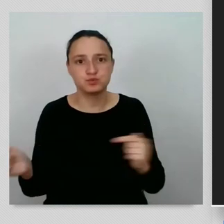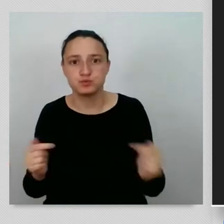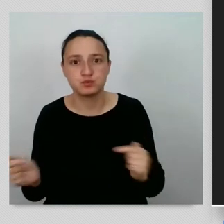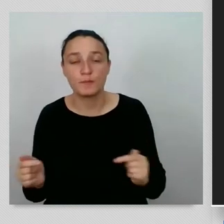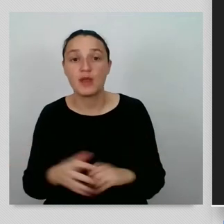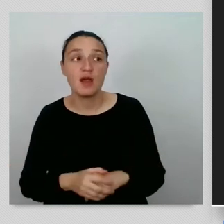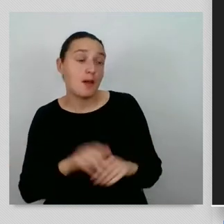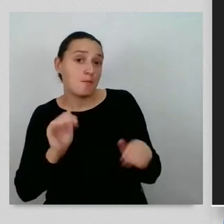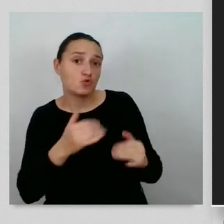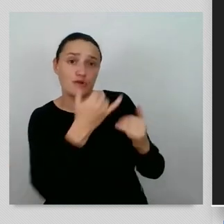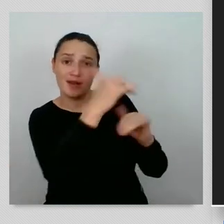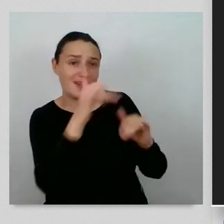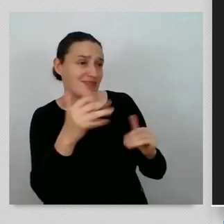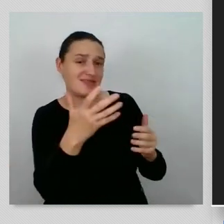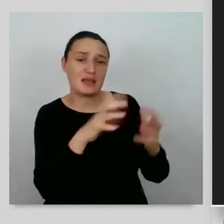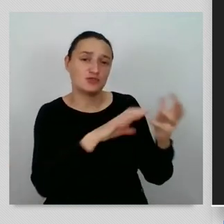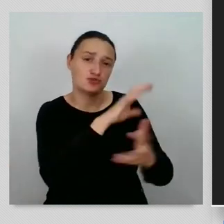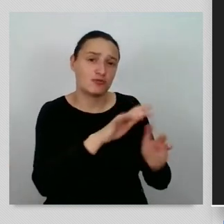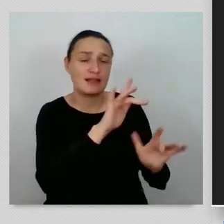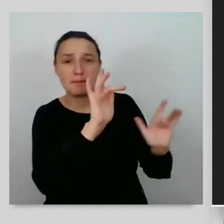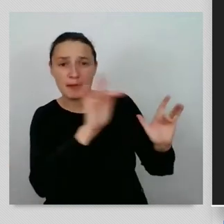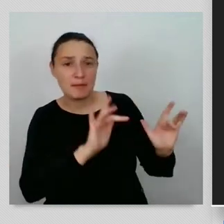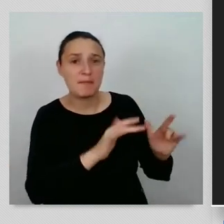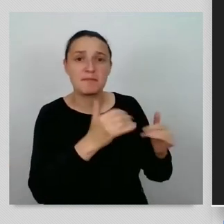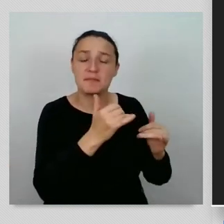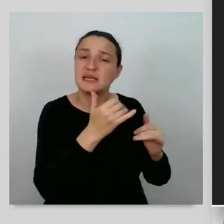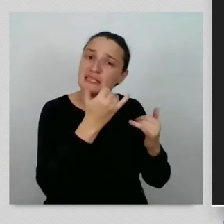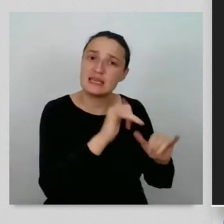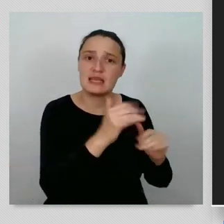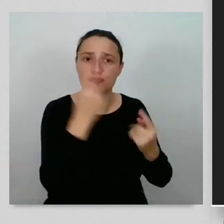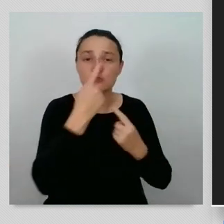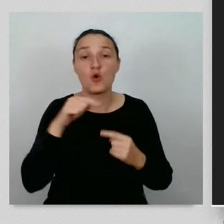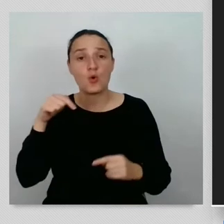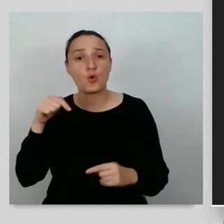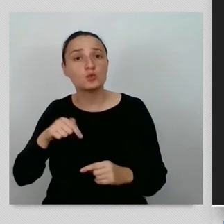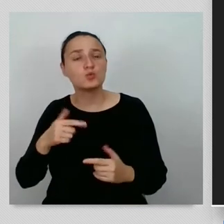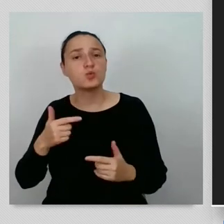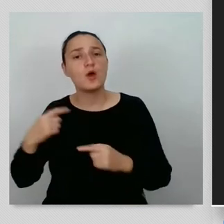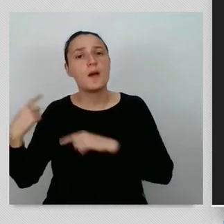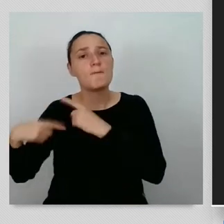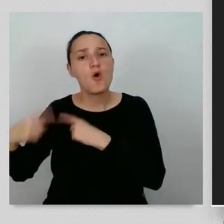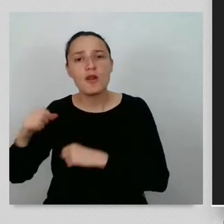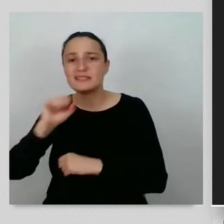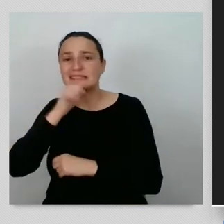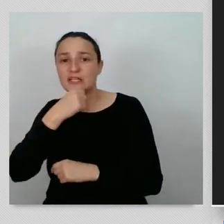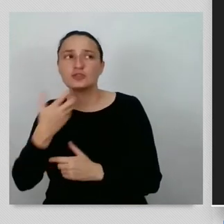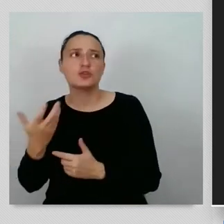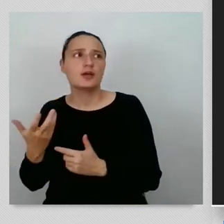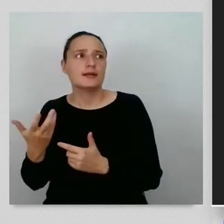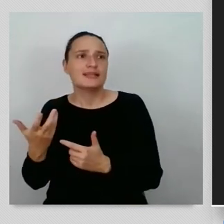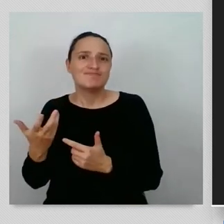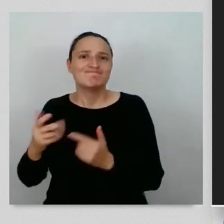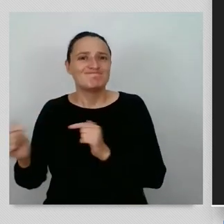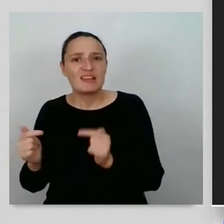na te zmiany znacznie bardziej otwarte, to definiuje też to młode pokolenie, podczas gdy pokolenie starsze no w tym